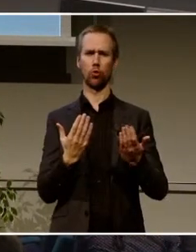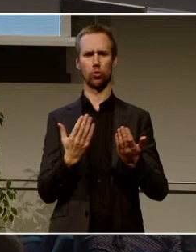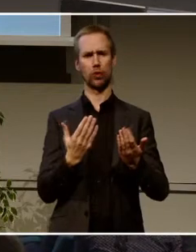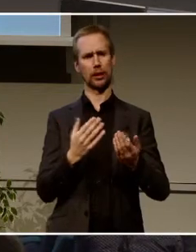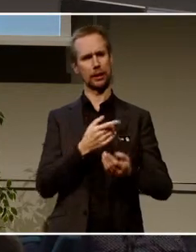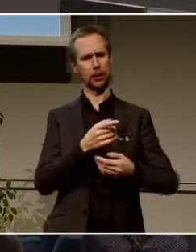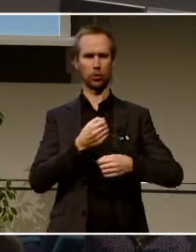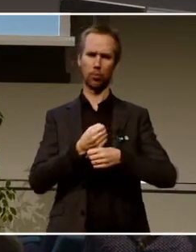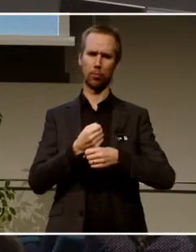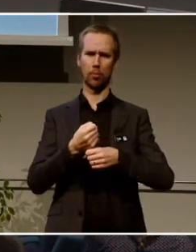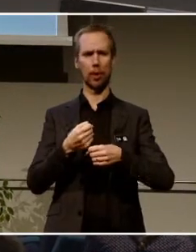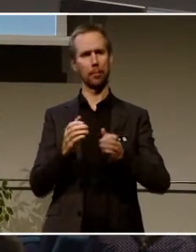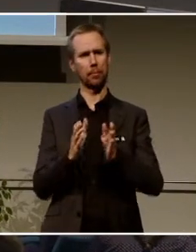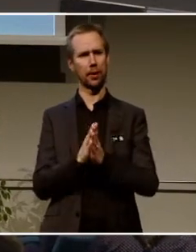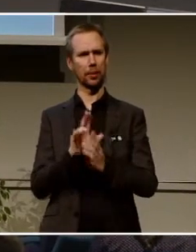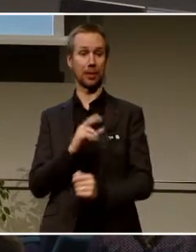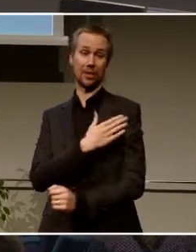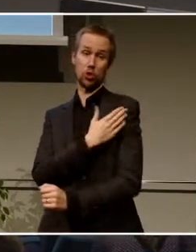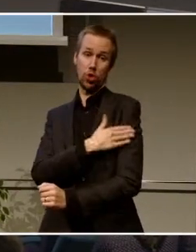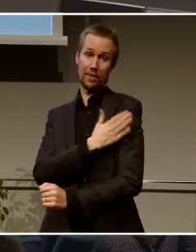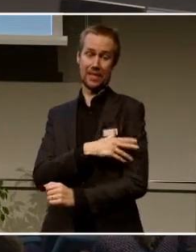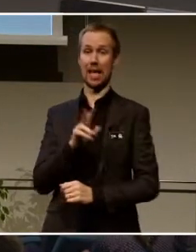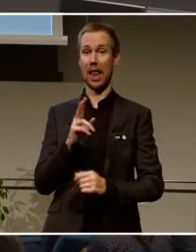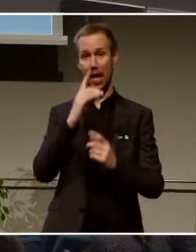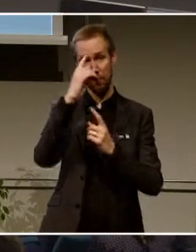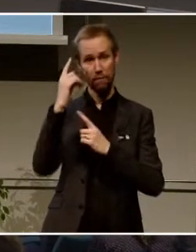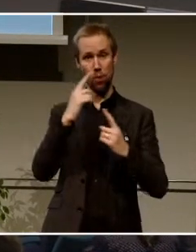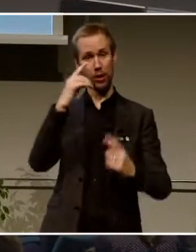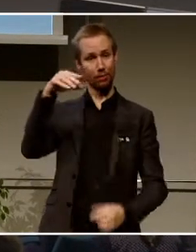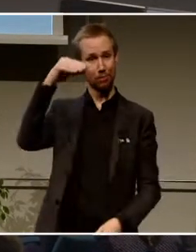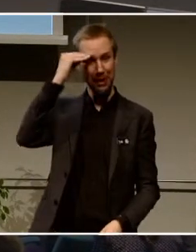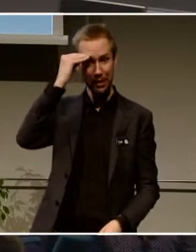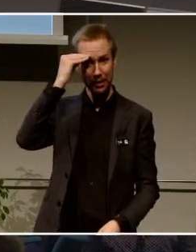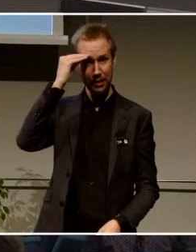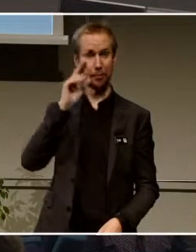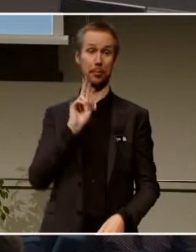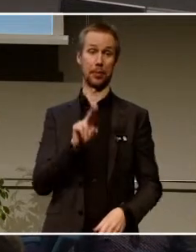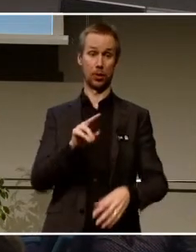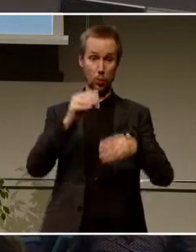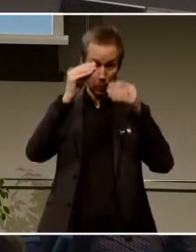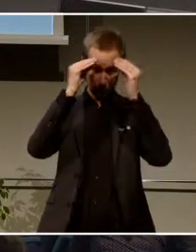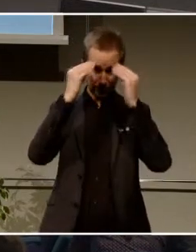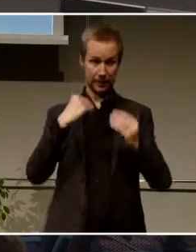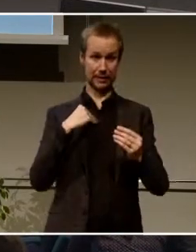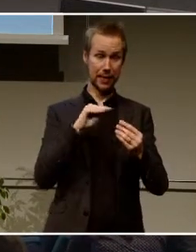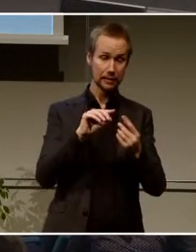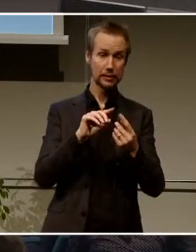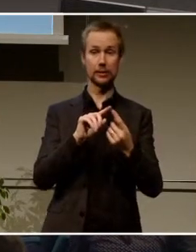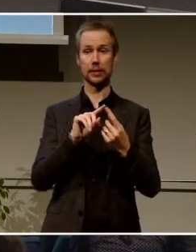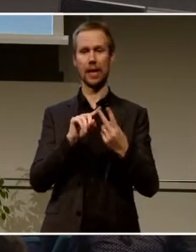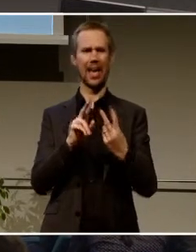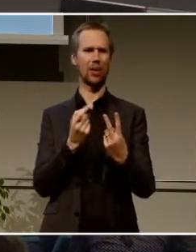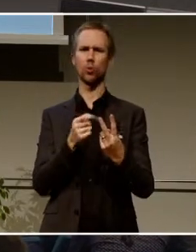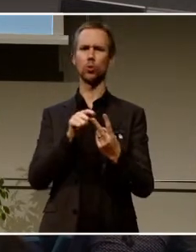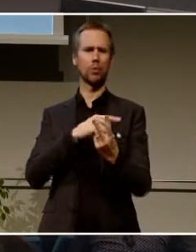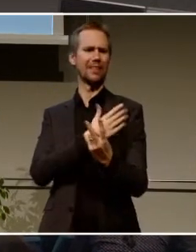det service eller är det folkbildning? Är det här liksom en utbildningsinsats som ni håller på med, eller är det liksom en slags tjänst